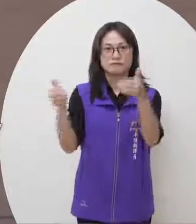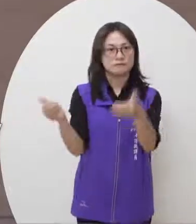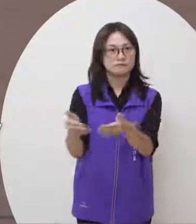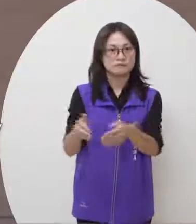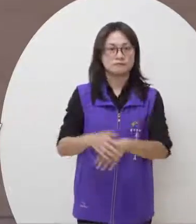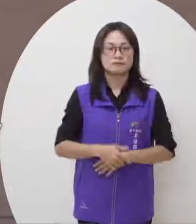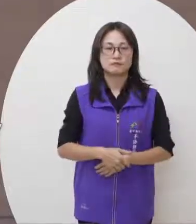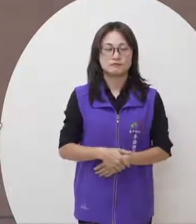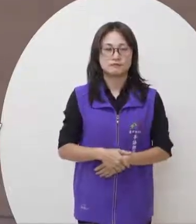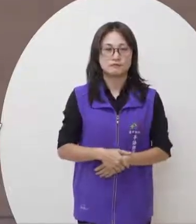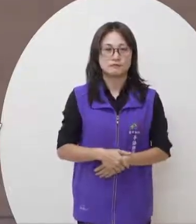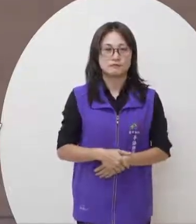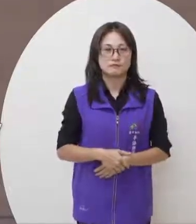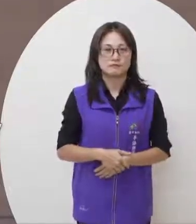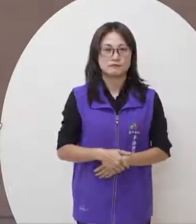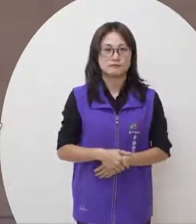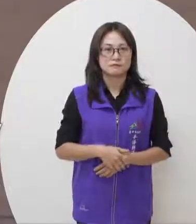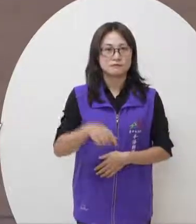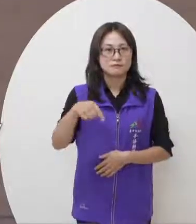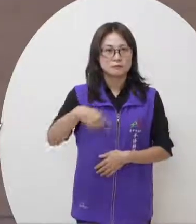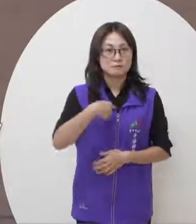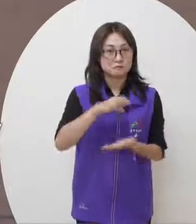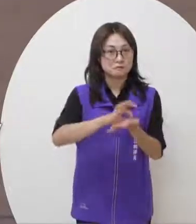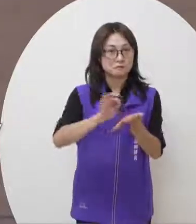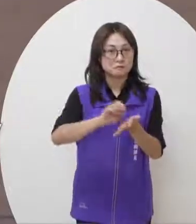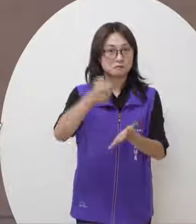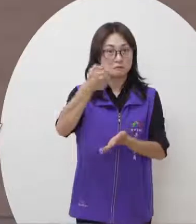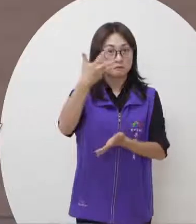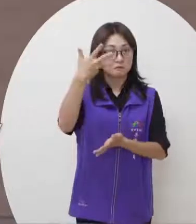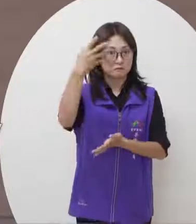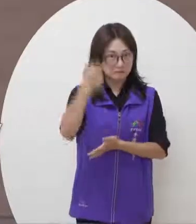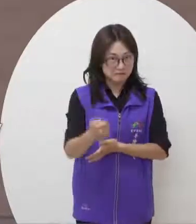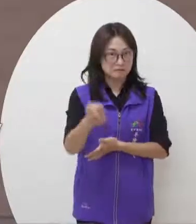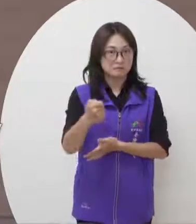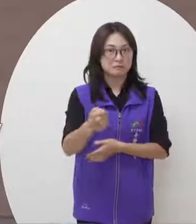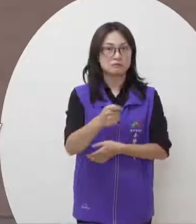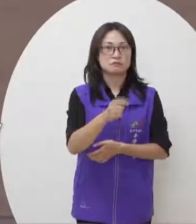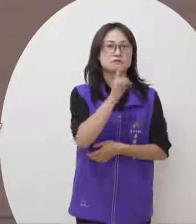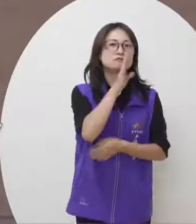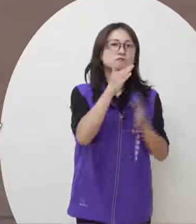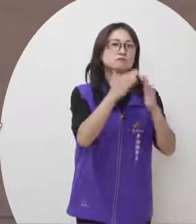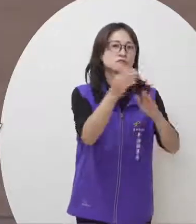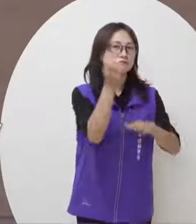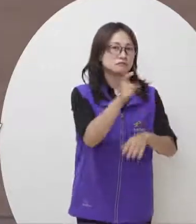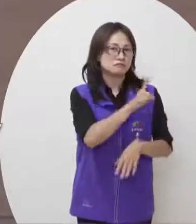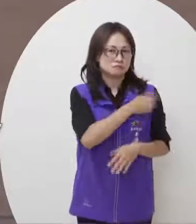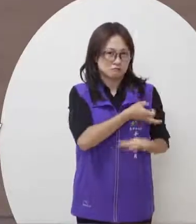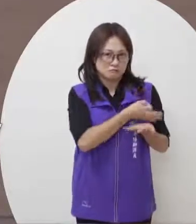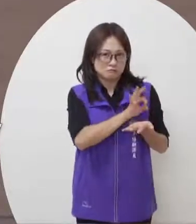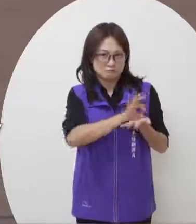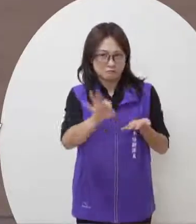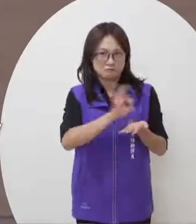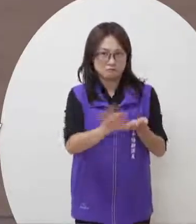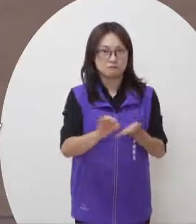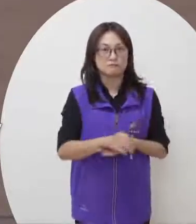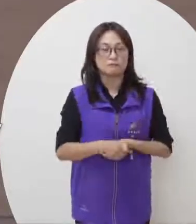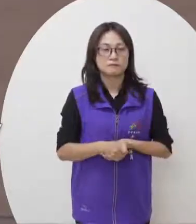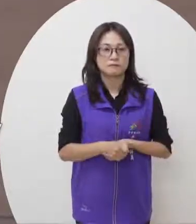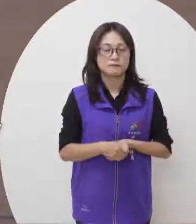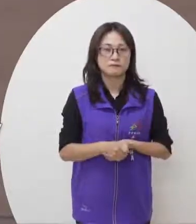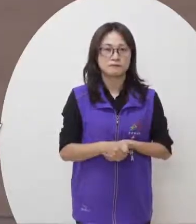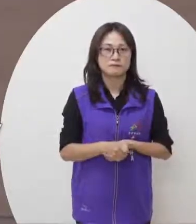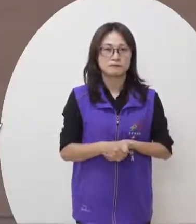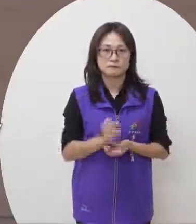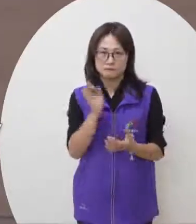这是这个是我们花了58亿，台中是自有的，我们自己自己的预算哈，单一投